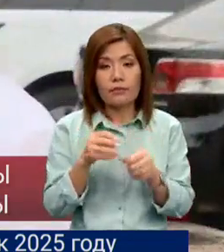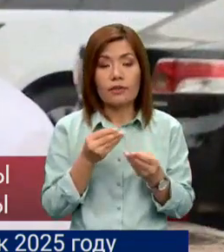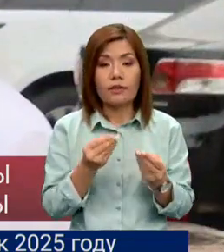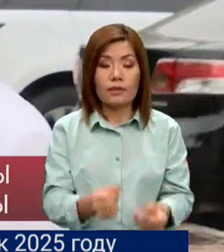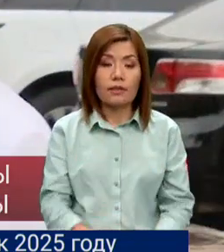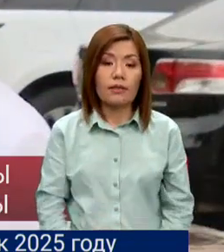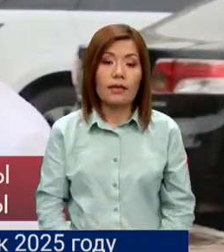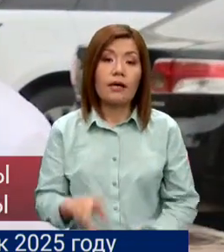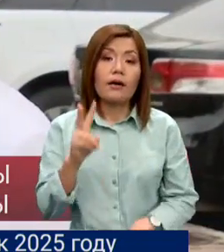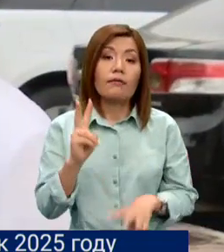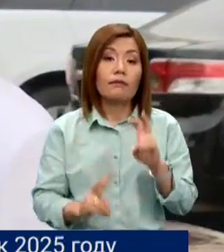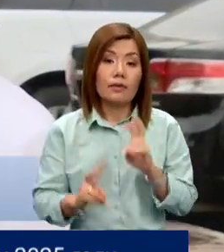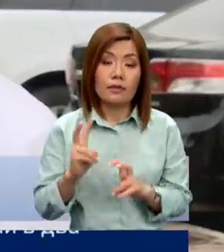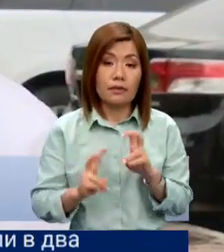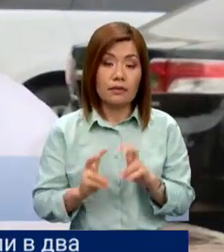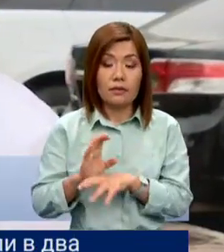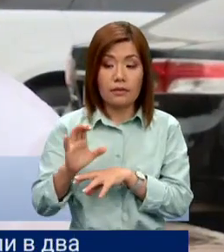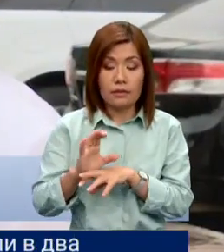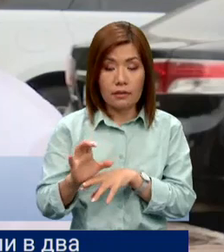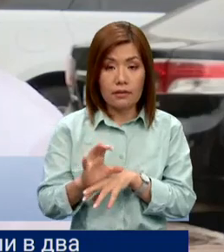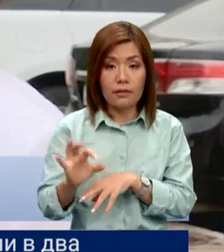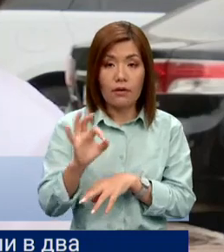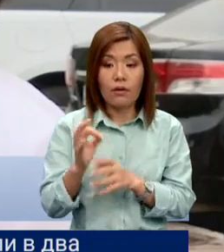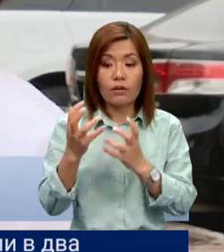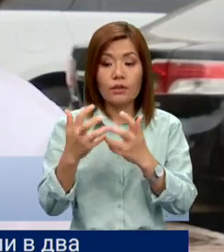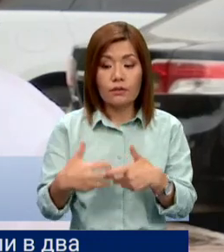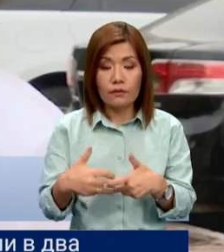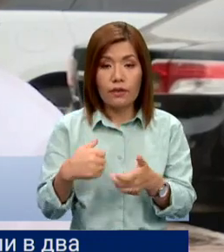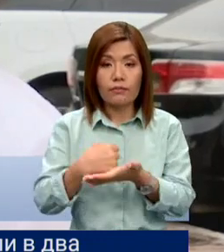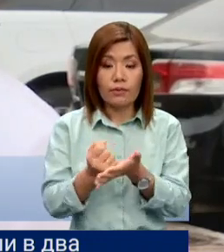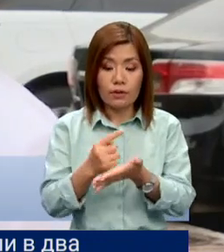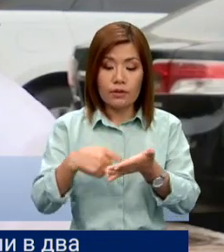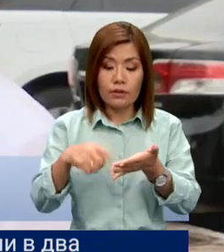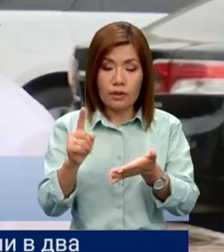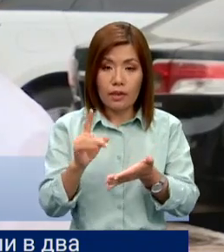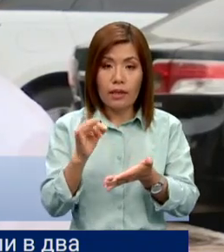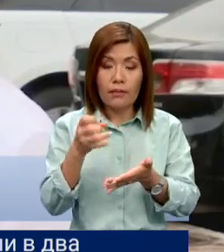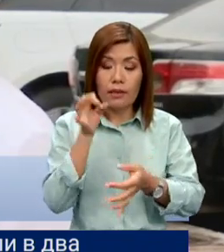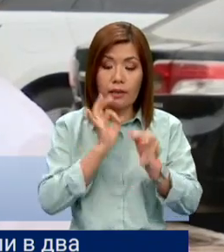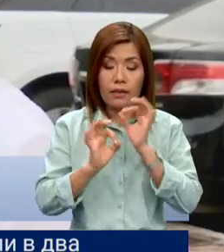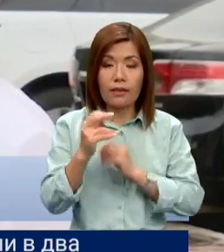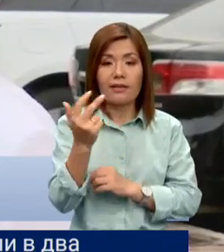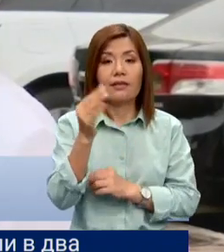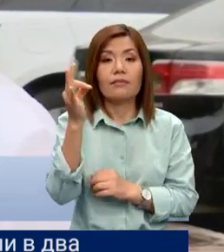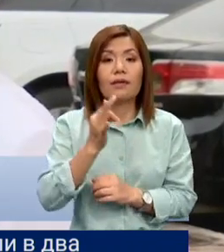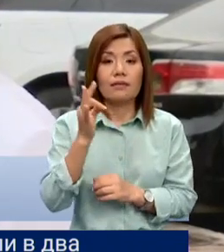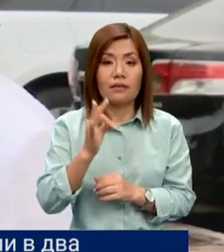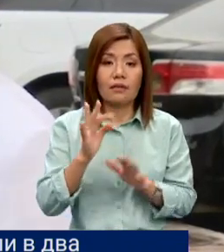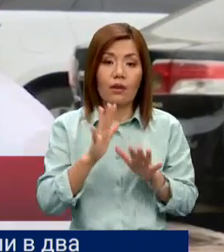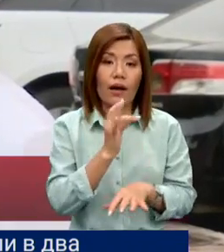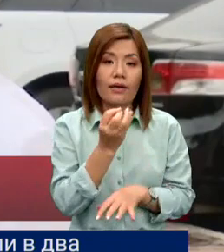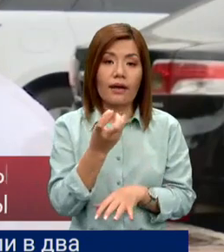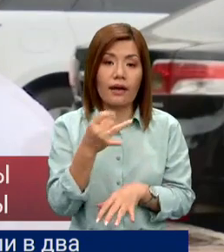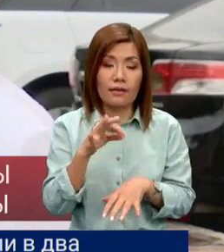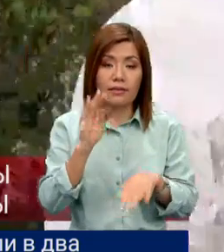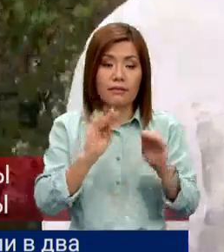дейді. Өндірушілердің шығарған жаңағы цифрлық таңбалаумен өткізген дәрі-дәрмектің 3% ғана агрегация